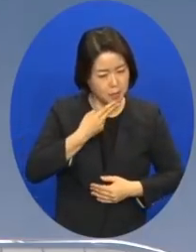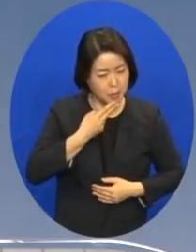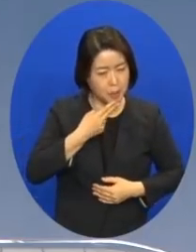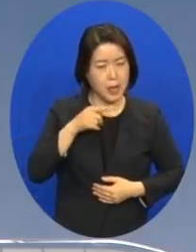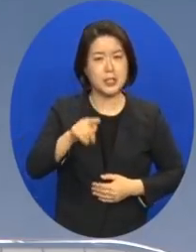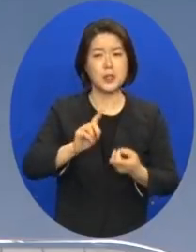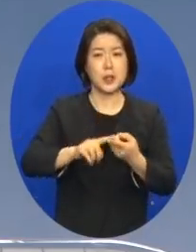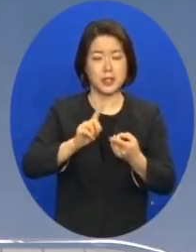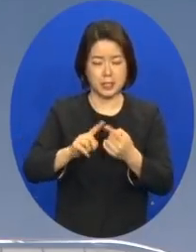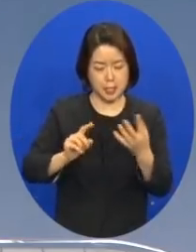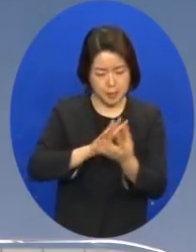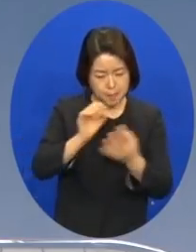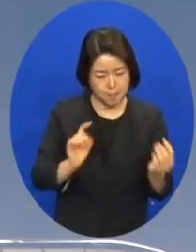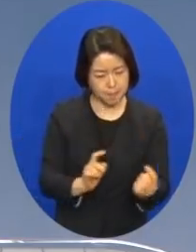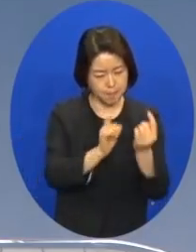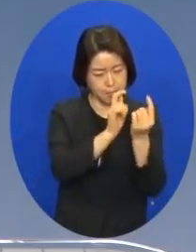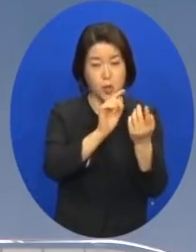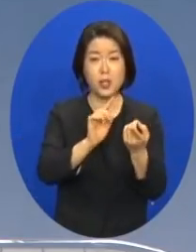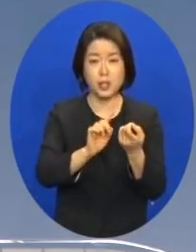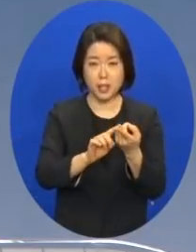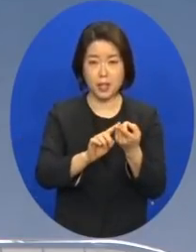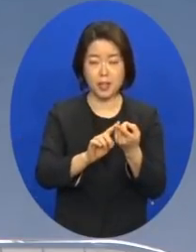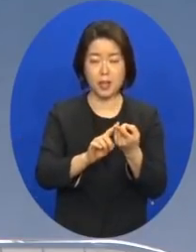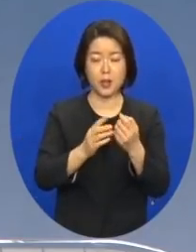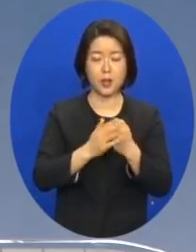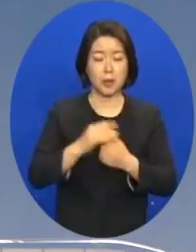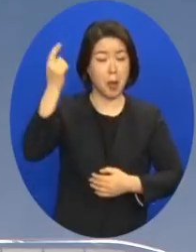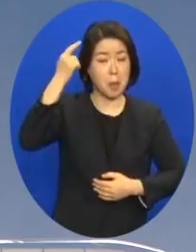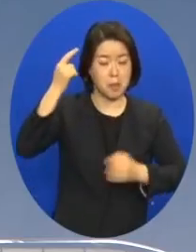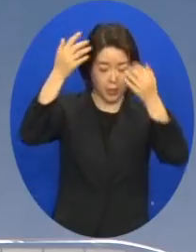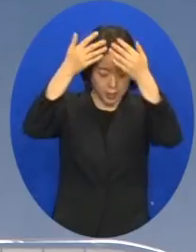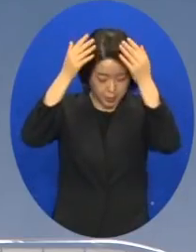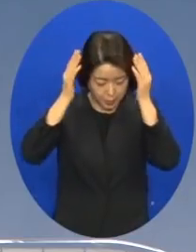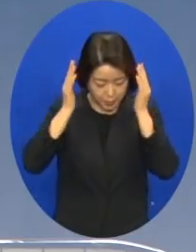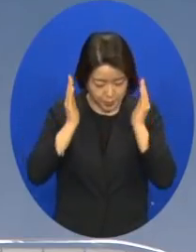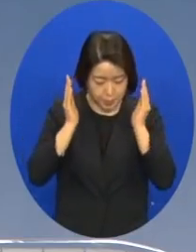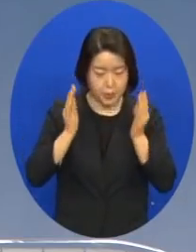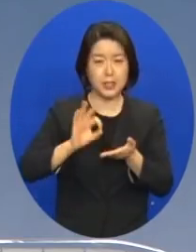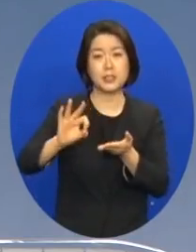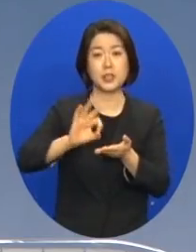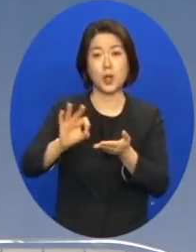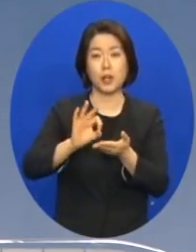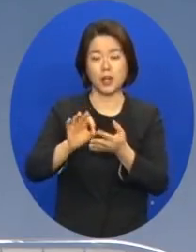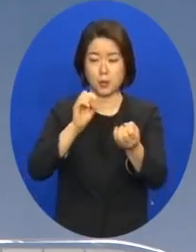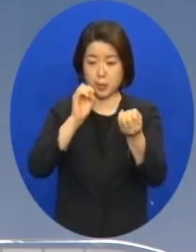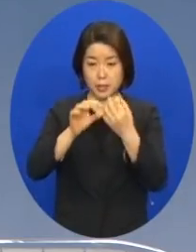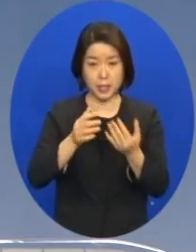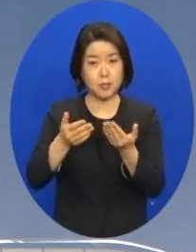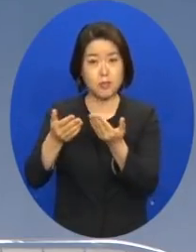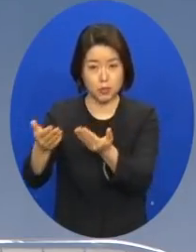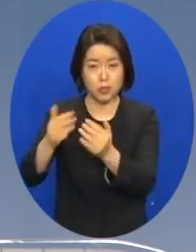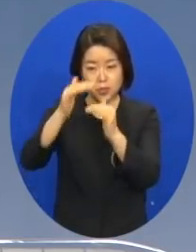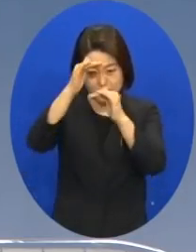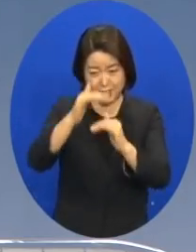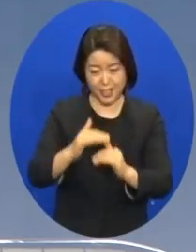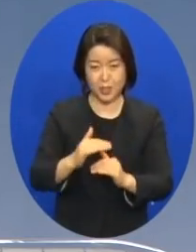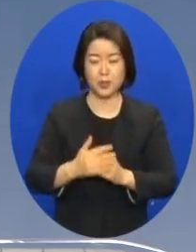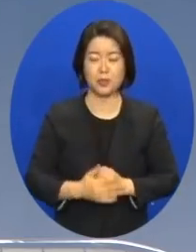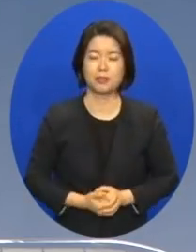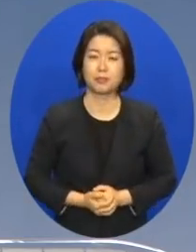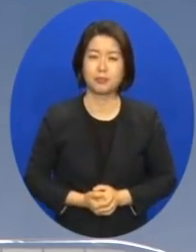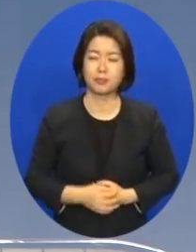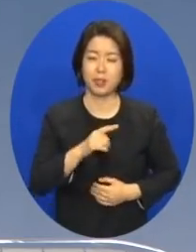논란에 대해서 사도 바울이 머리에 수건을 쓰라 하고 이렇게 대답해 주는 부분입니다. 저는